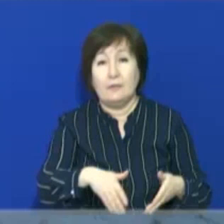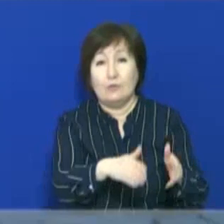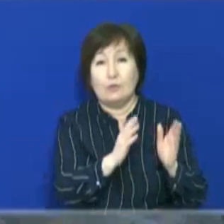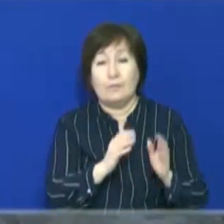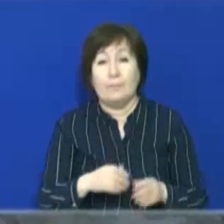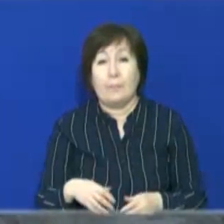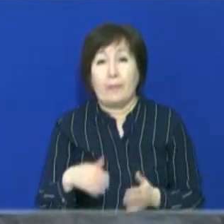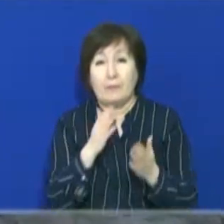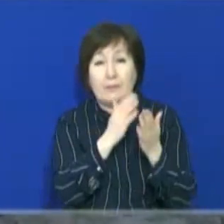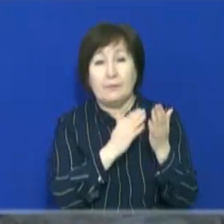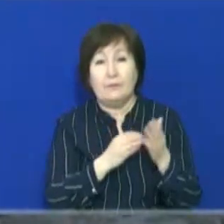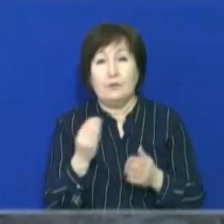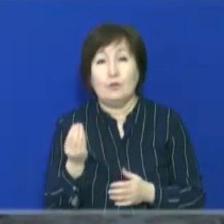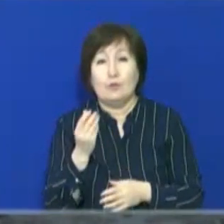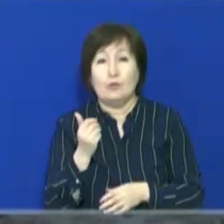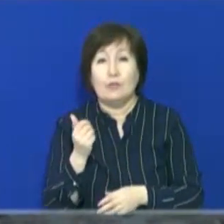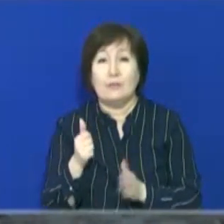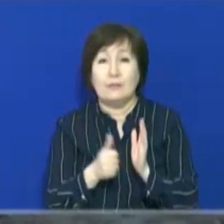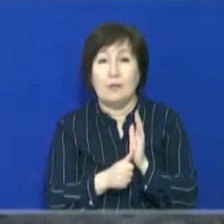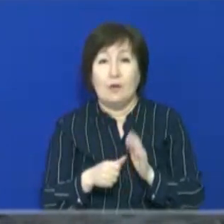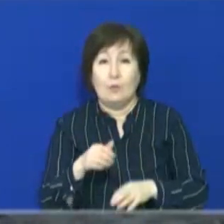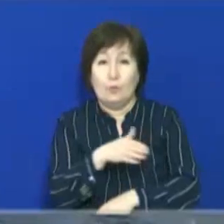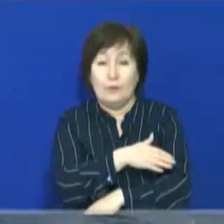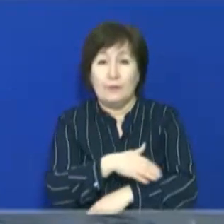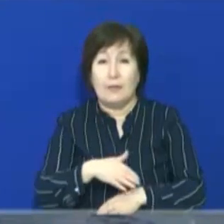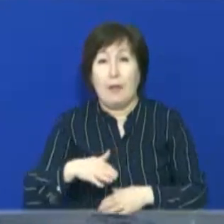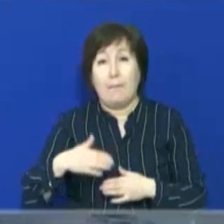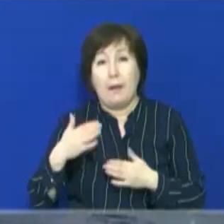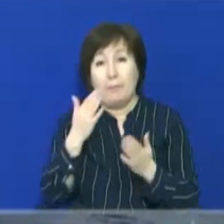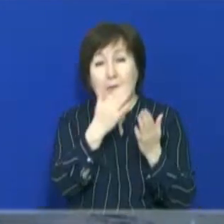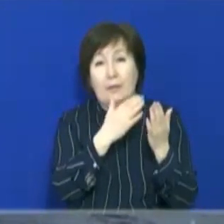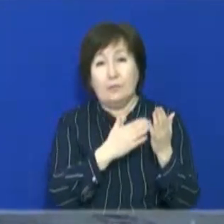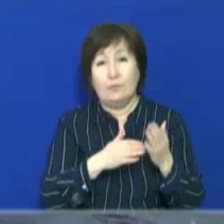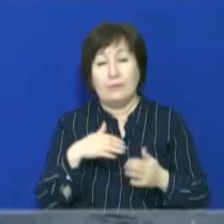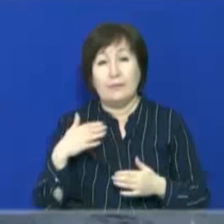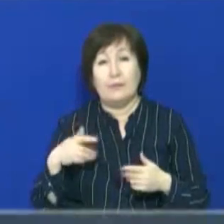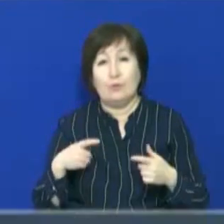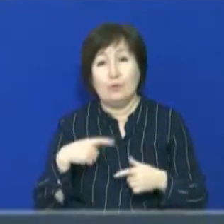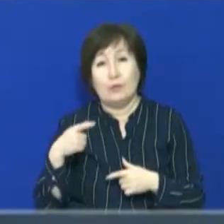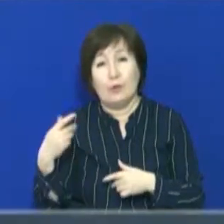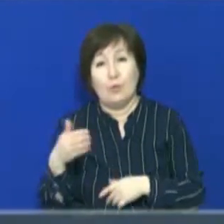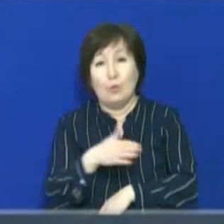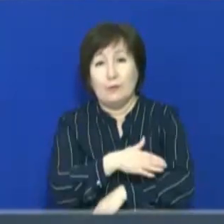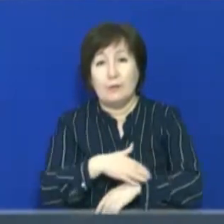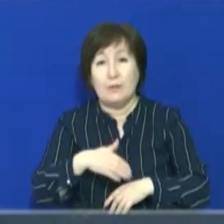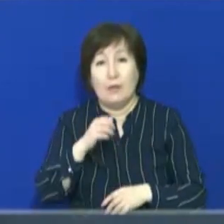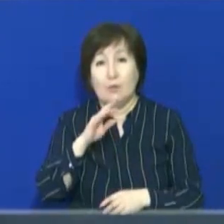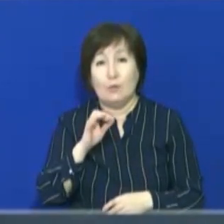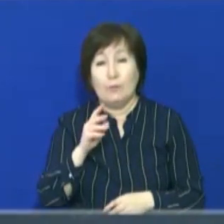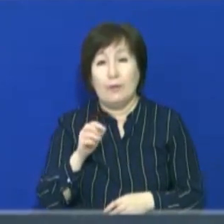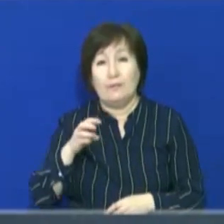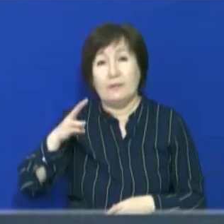на остальных 6 улицах из 47. По плану, после улицы Кренкеля будет отремонтирована улица Нурбаева протяженностью 300 метров.